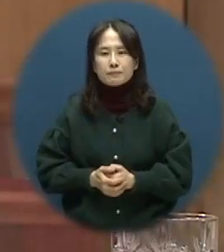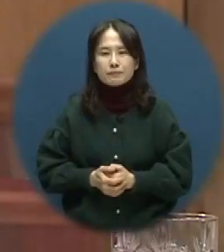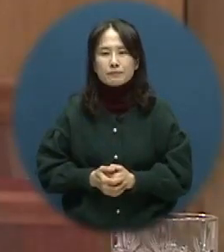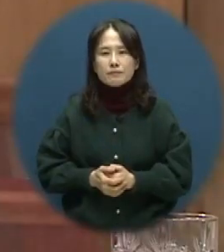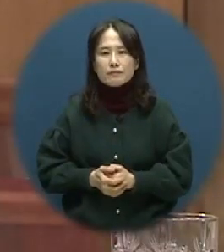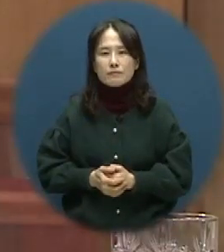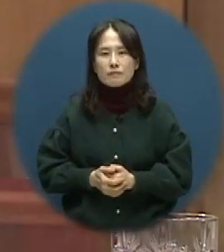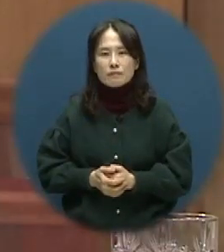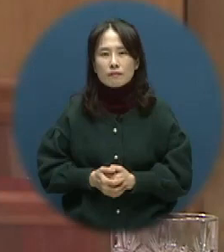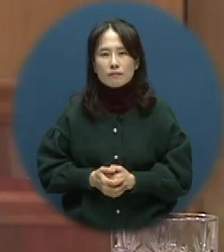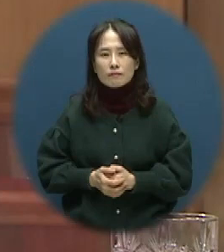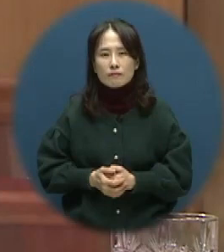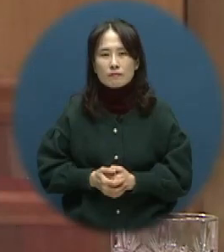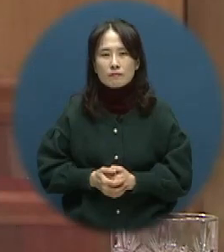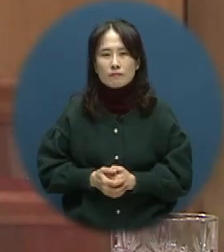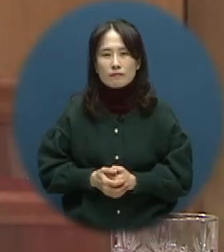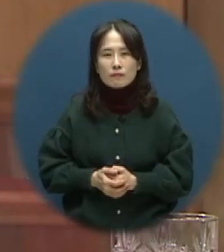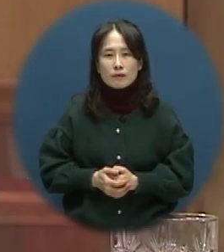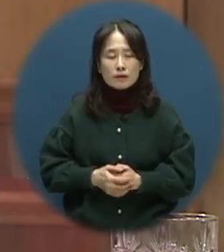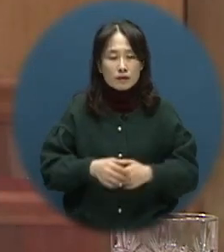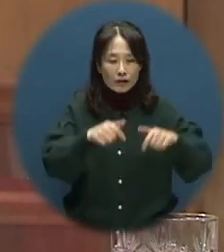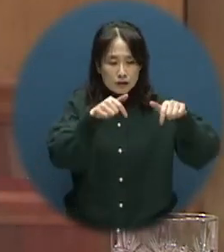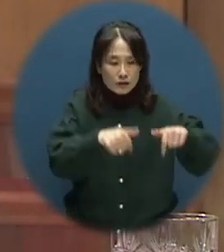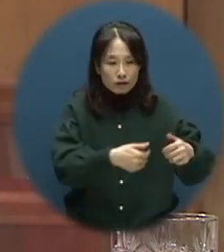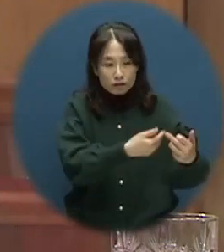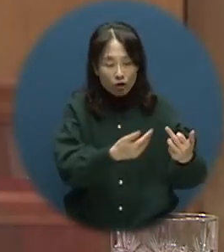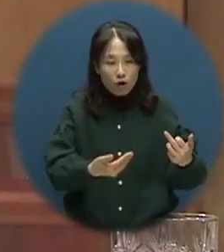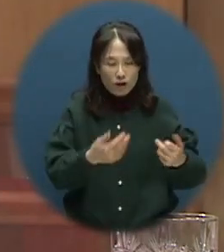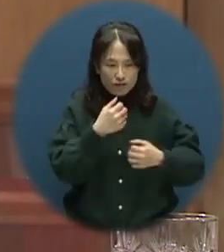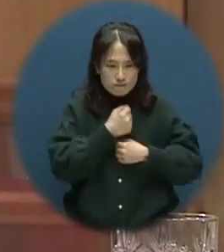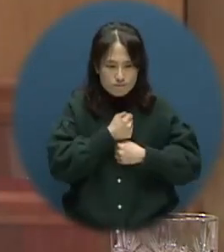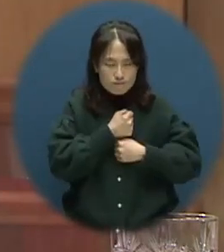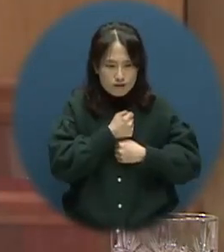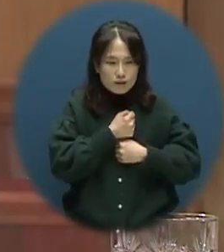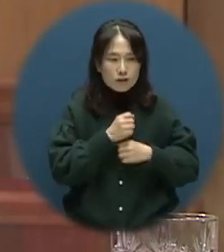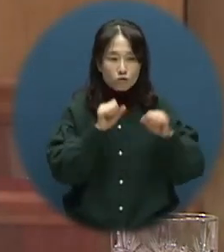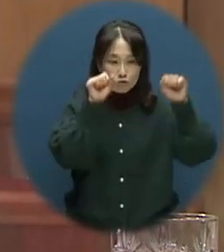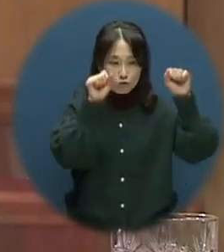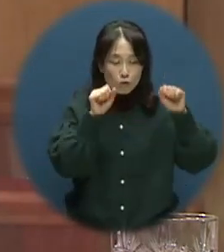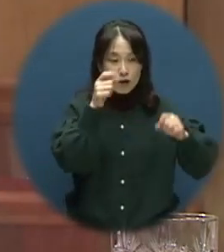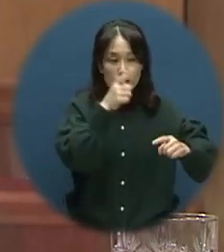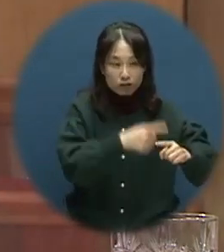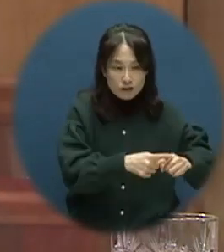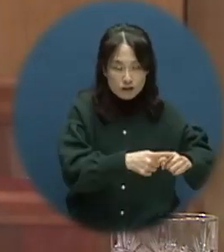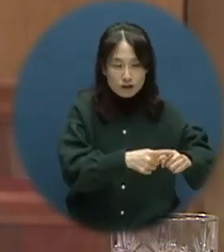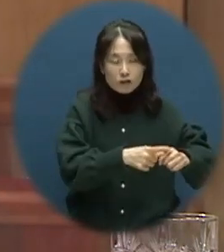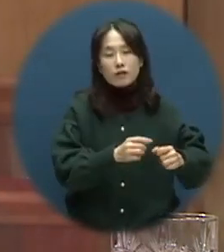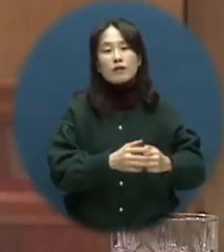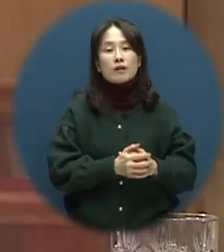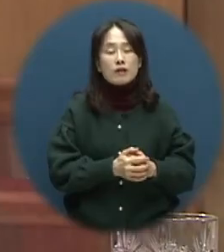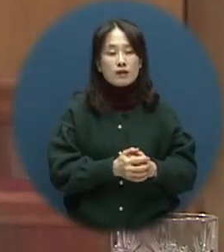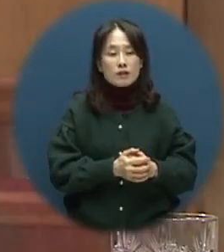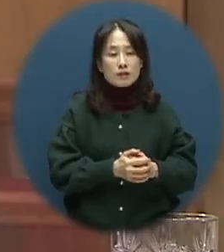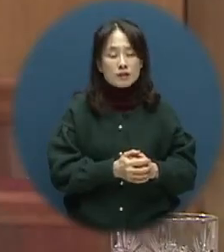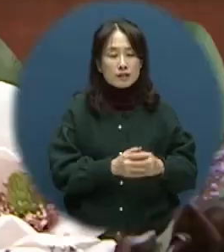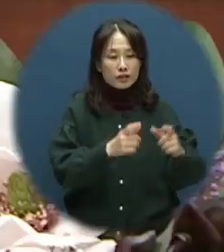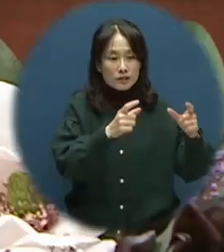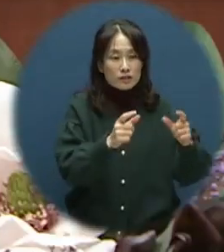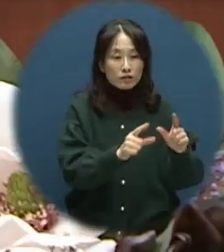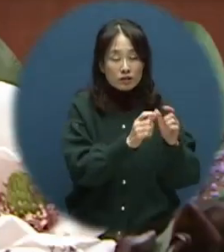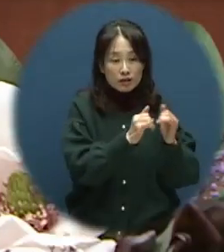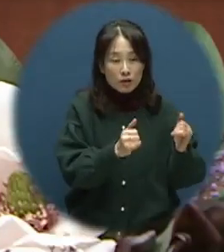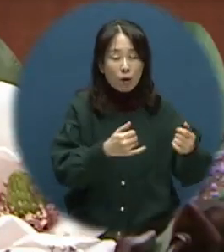그냥 네. 몰랐으니까. 그러면 그 서강 지키기 운동을 하는 차에 지역 주민과 함께 물놀이동을 찾아보다가 나온 거군요.